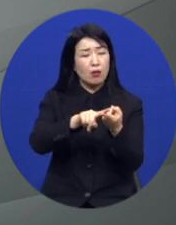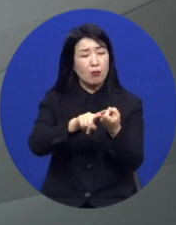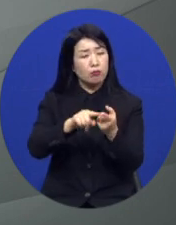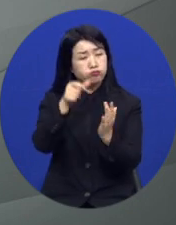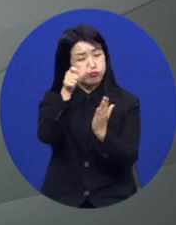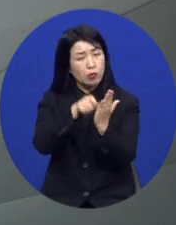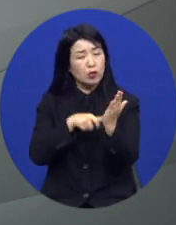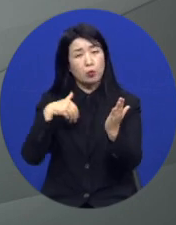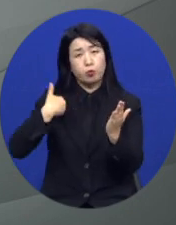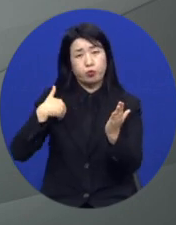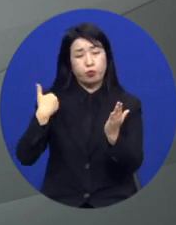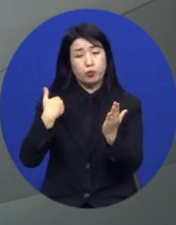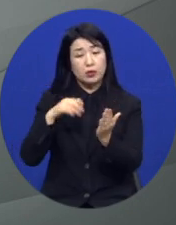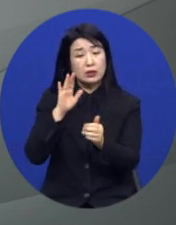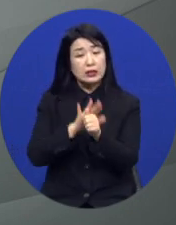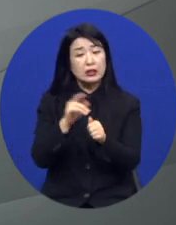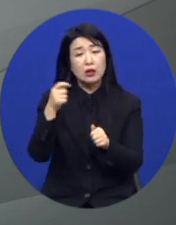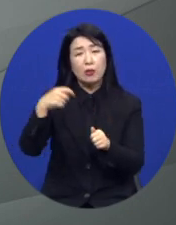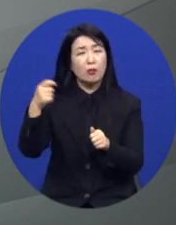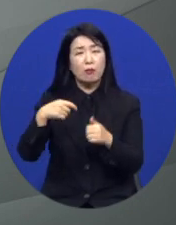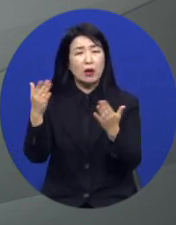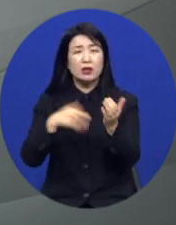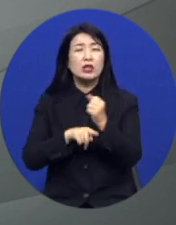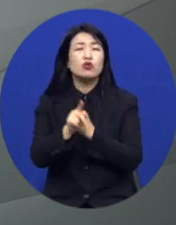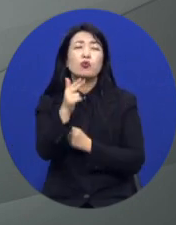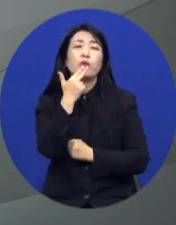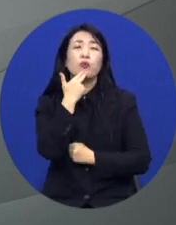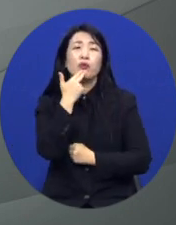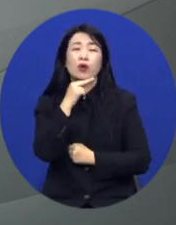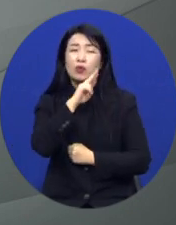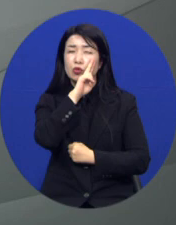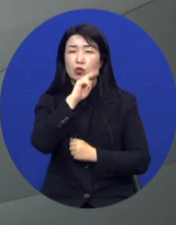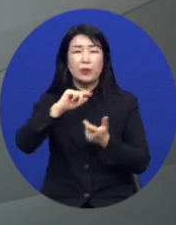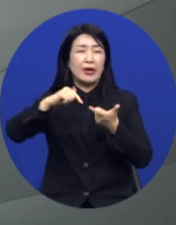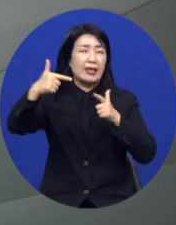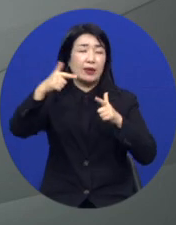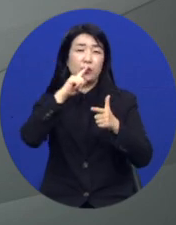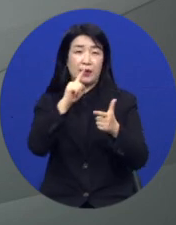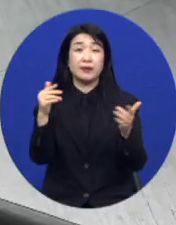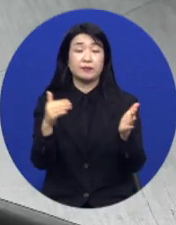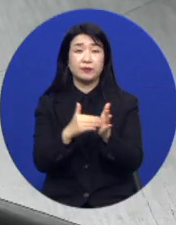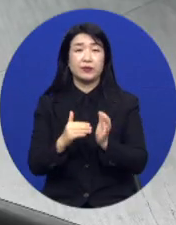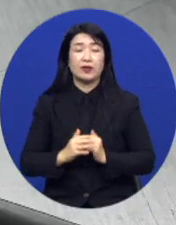모르고 지지 서명을 받을 이유도 전혀 없다며 의혹을 전면 부인했습니다.